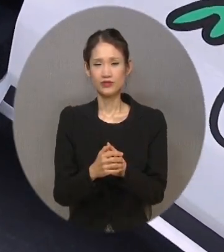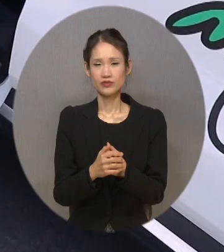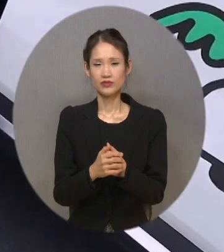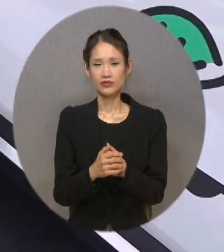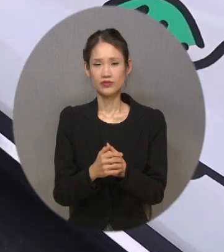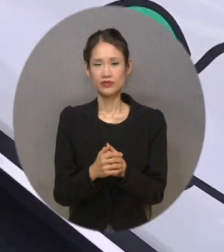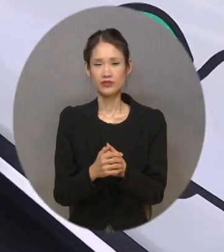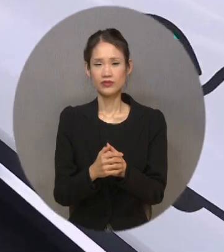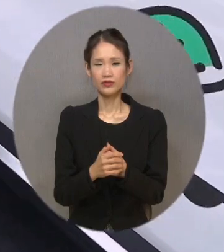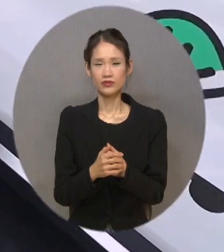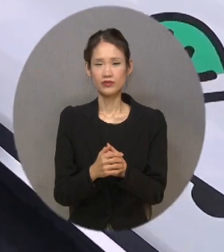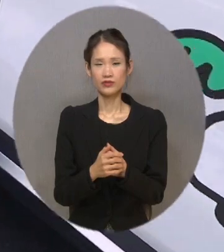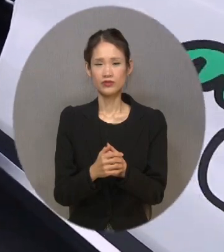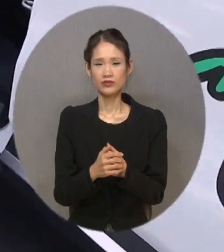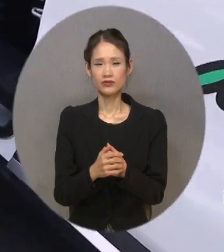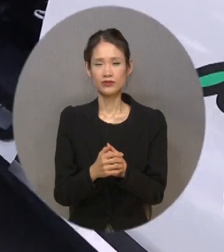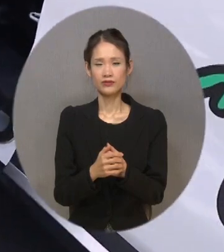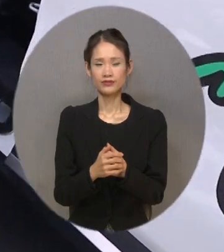일단